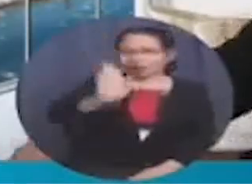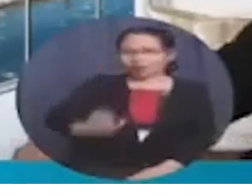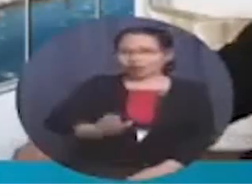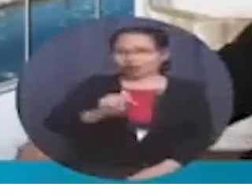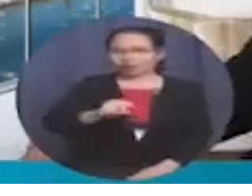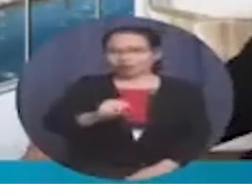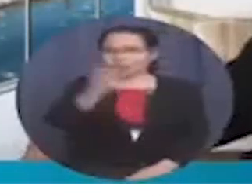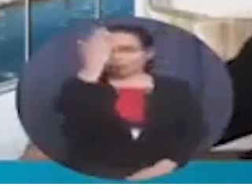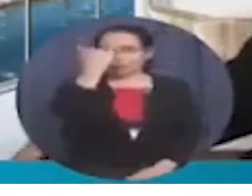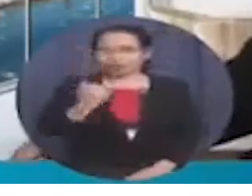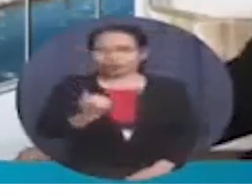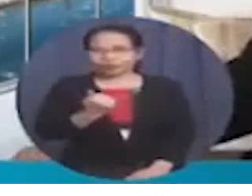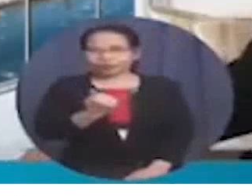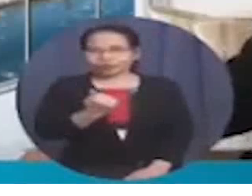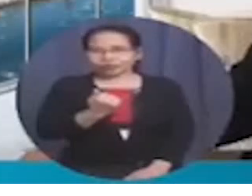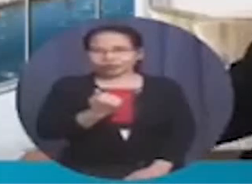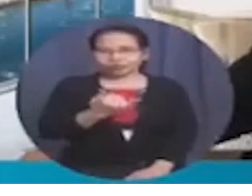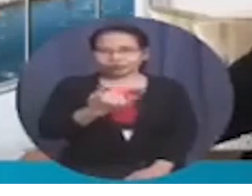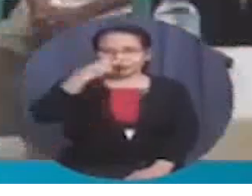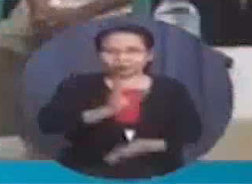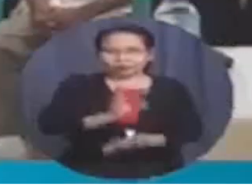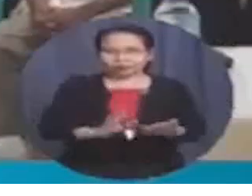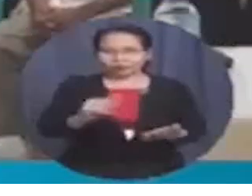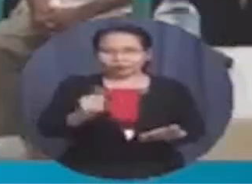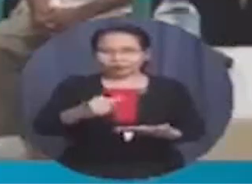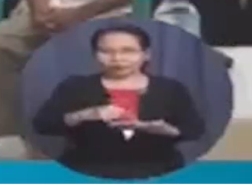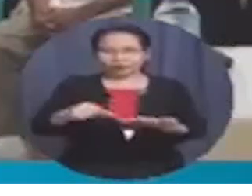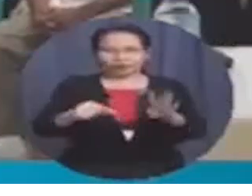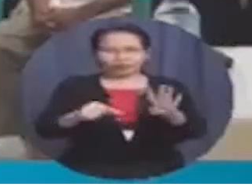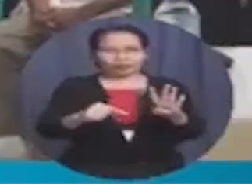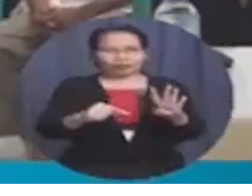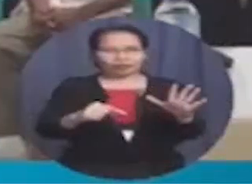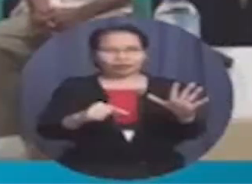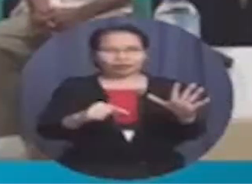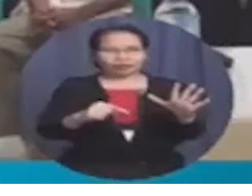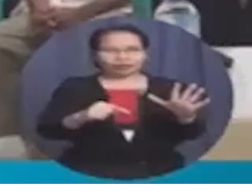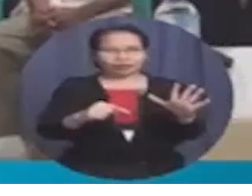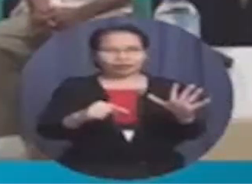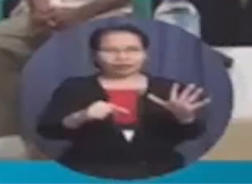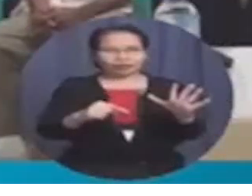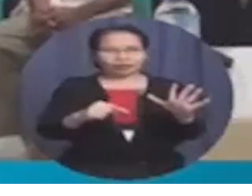No? Why? Hebrews chapter 10, verse 5.